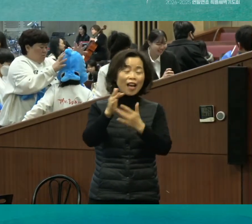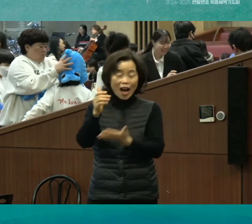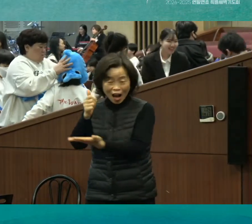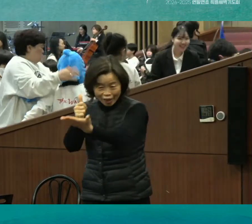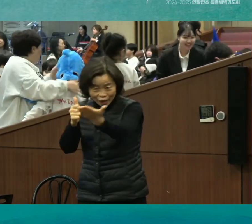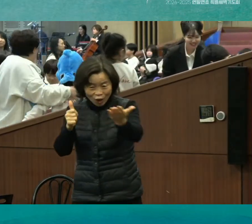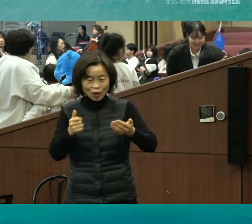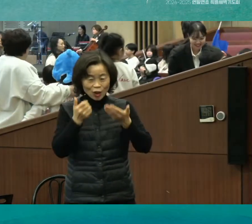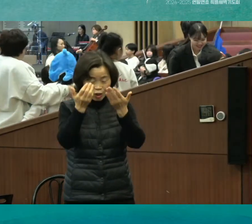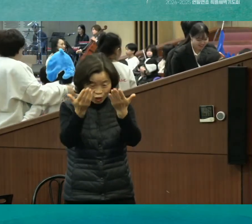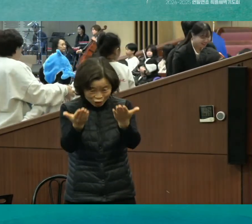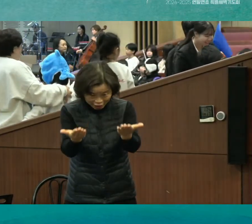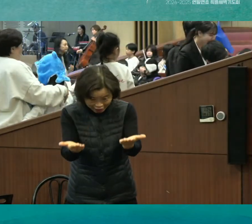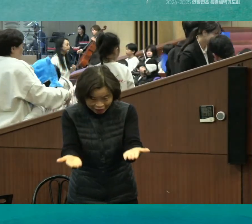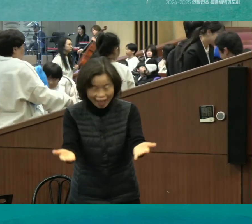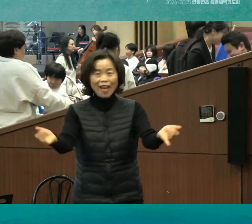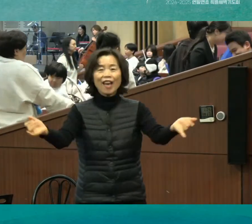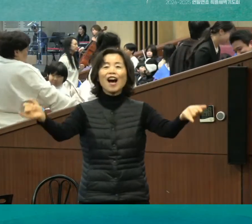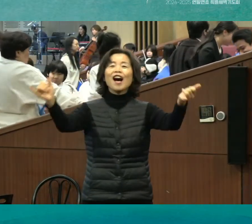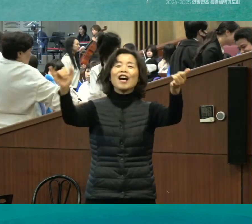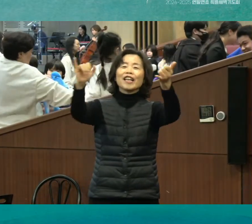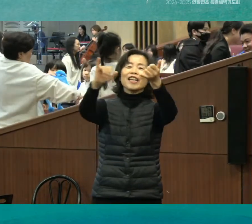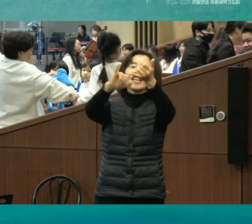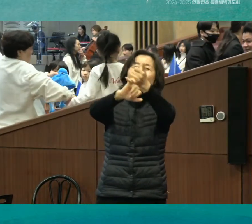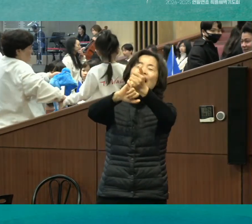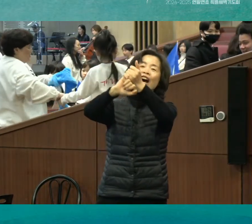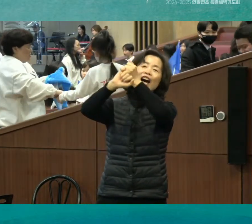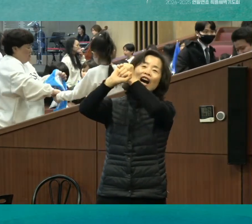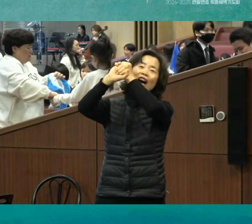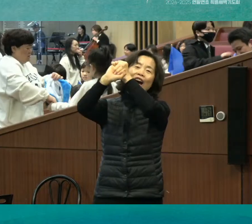내가 너를 쉬게 하리라.